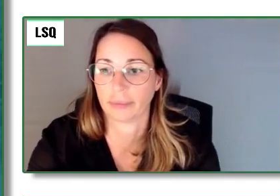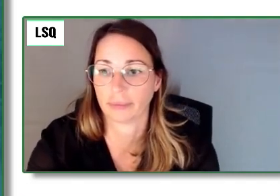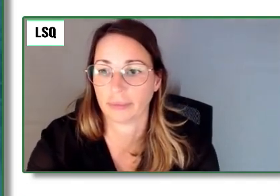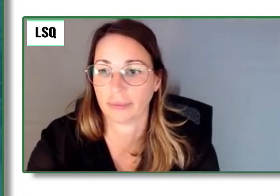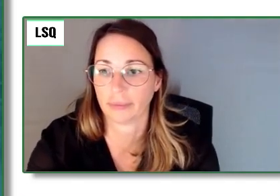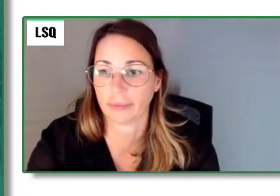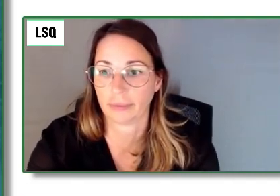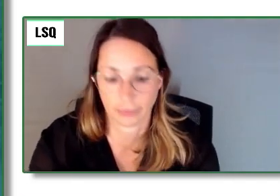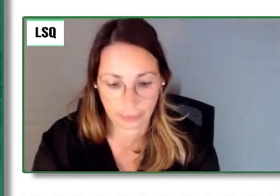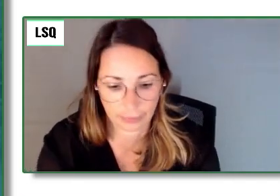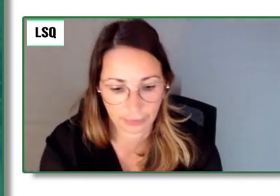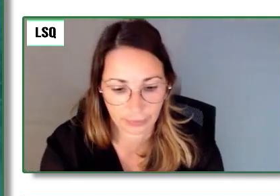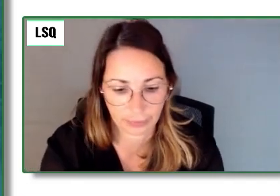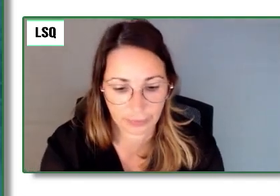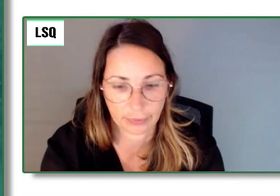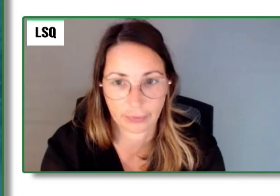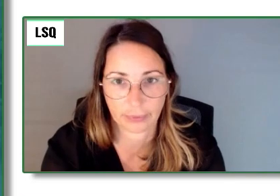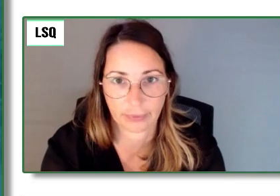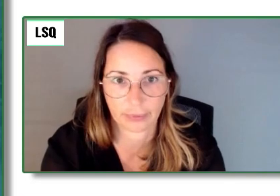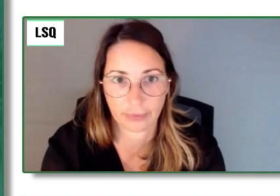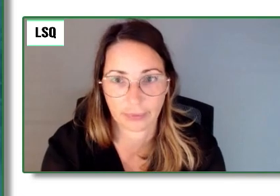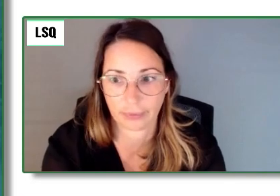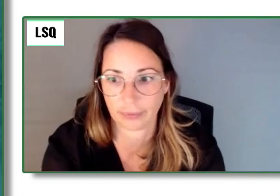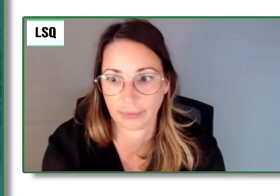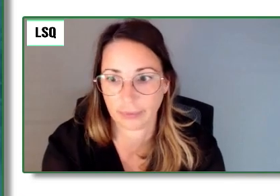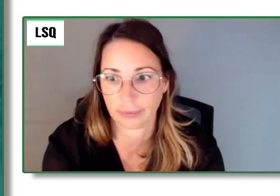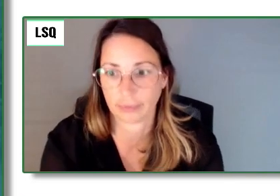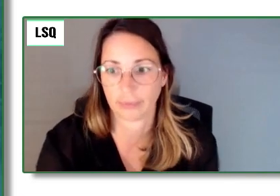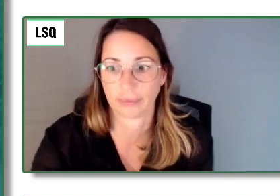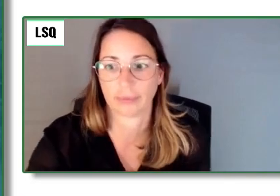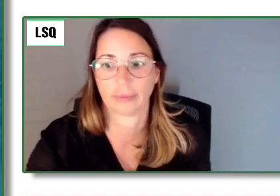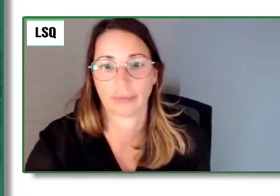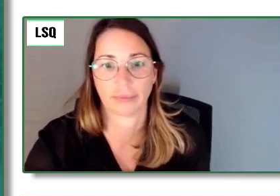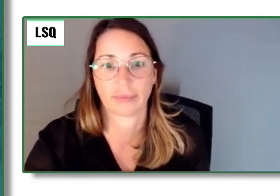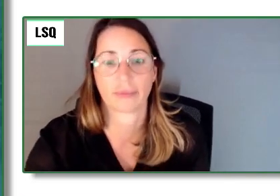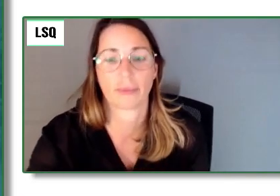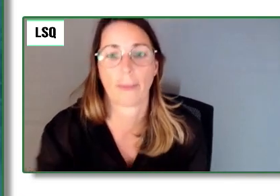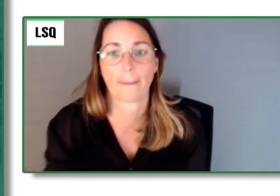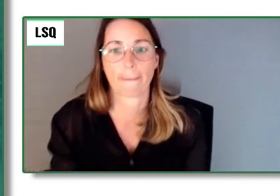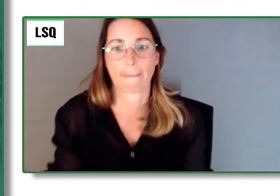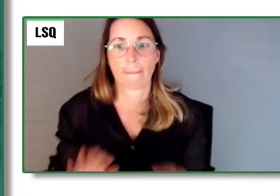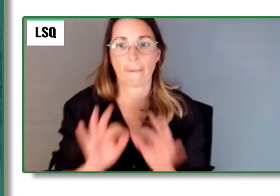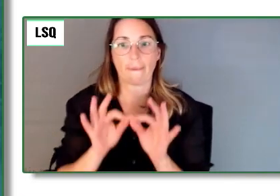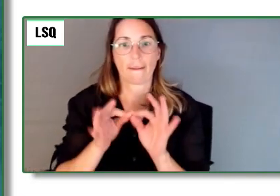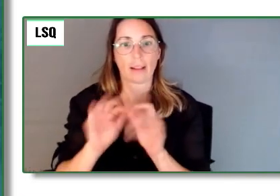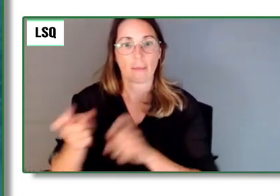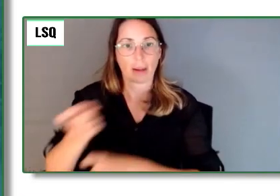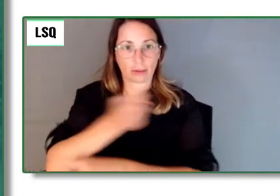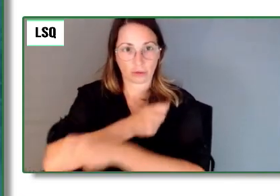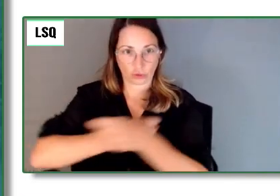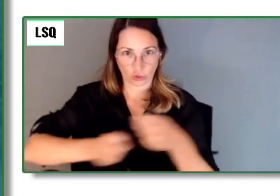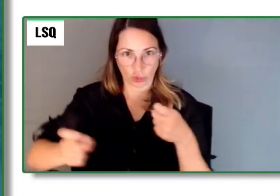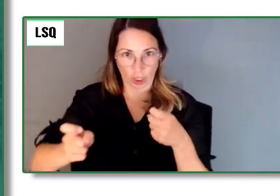à 10 mètres de la destination. Donc, la précision de ces points de repère de GPS n'est pas extraordinaire.